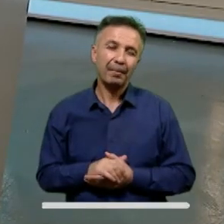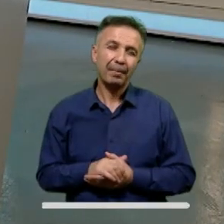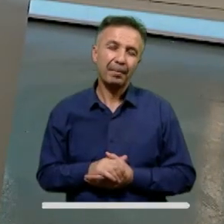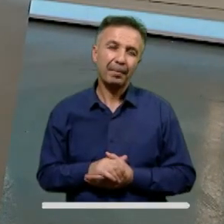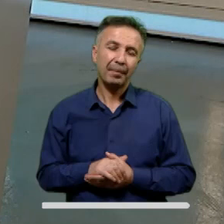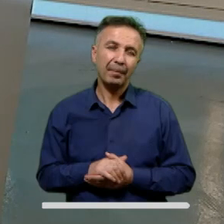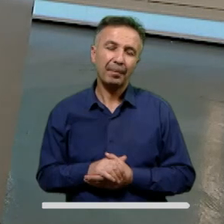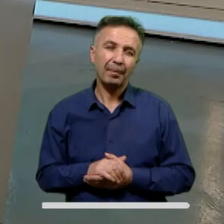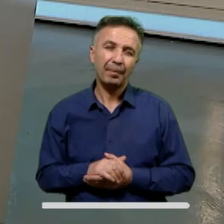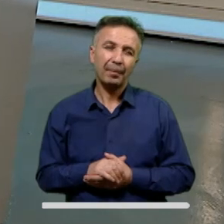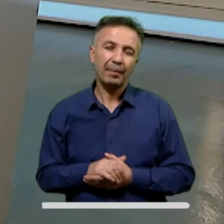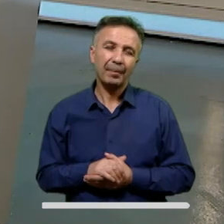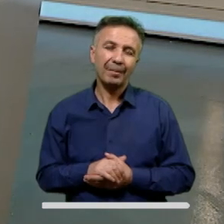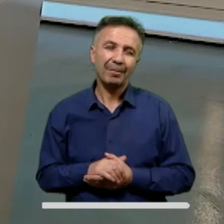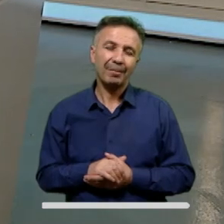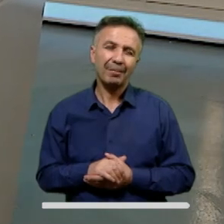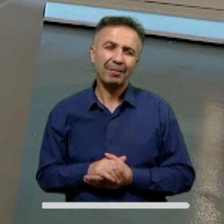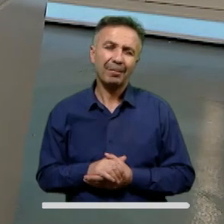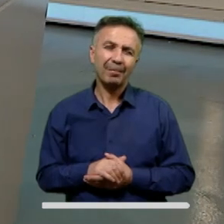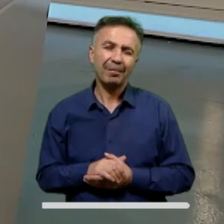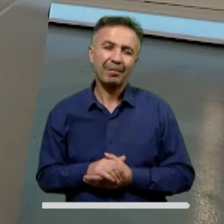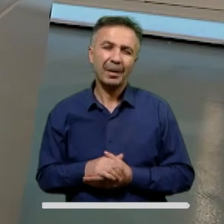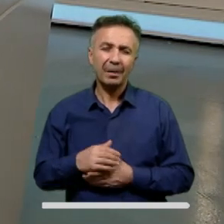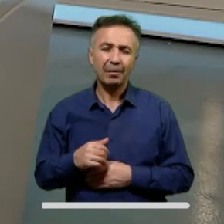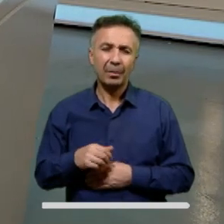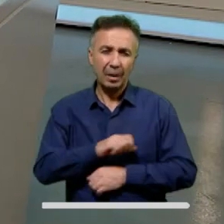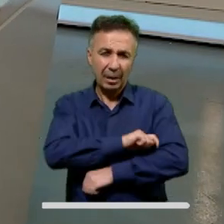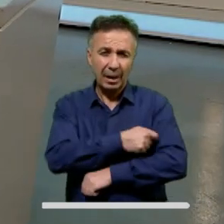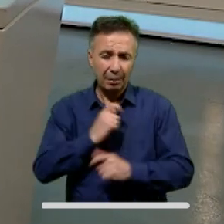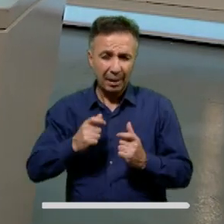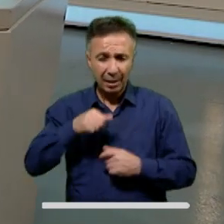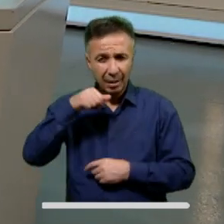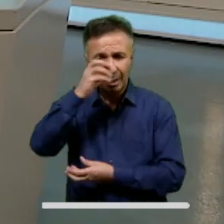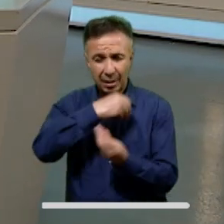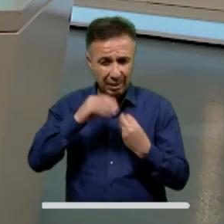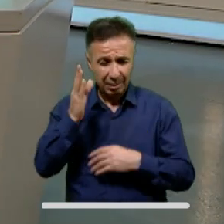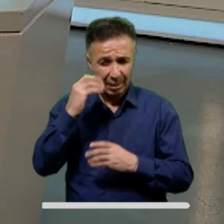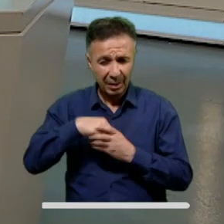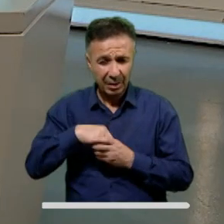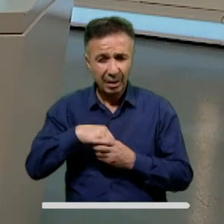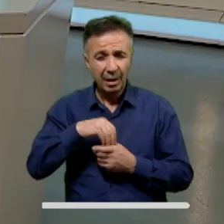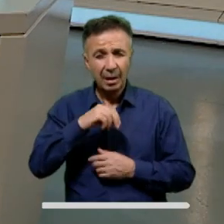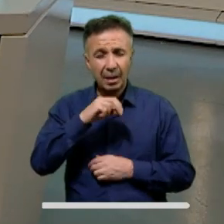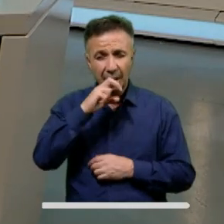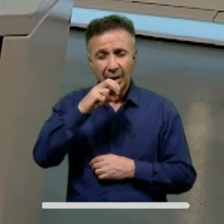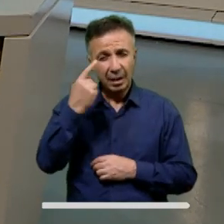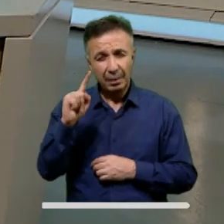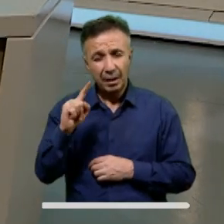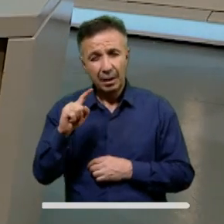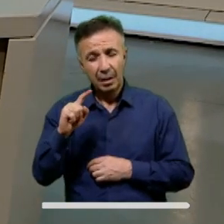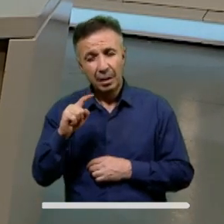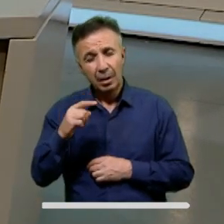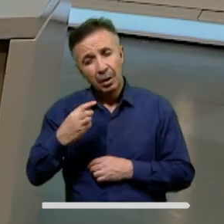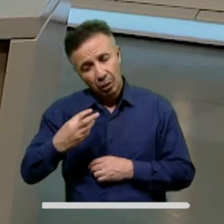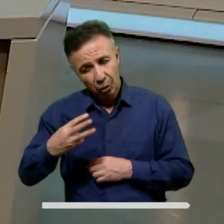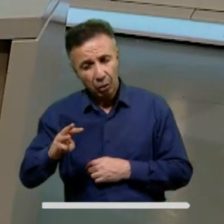bir şey sormak istiyorum. Buyurun. Hani burada bizim haca gidebilmemiz için en azından 8 bin euro oldu şimdiki hac